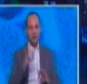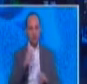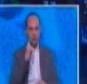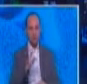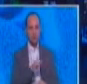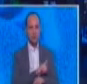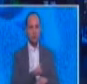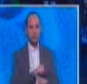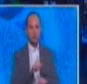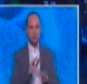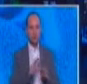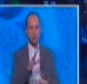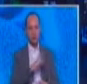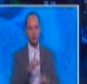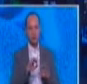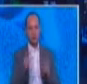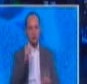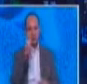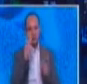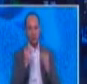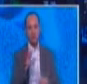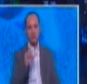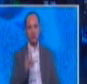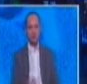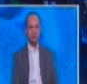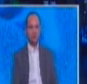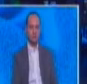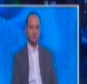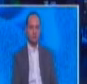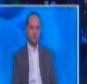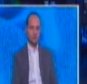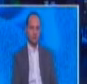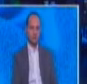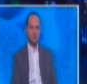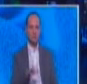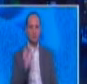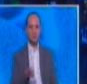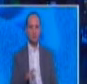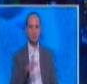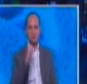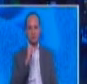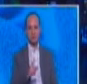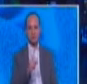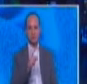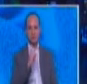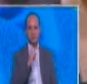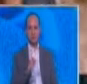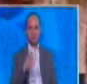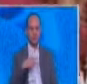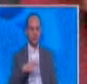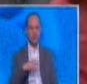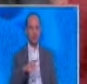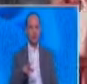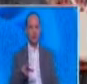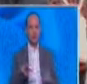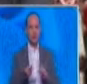süreci yaşayanlar var. Nelere dikkat etmeliler? Şimdi öncelikle şunu söylemek istiyorum.